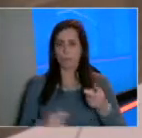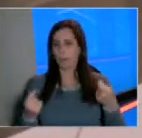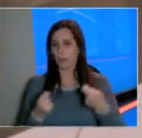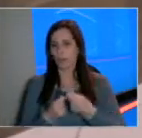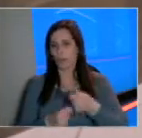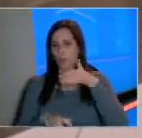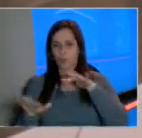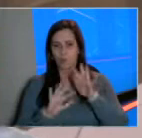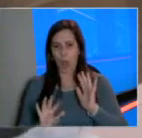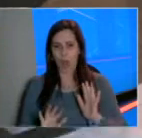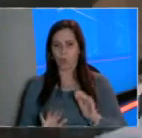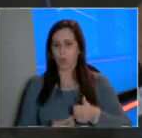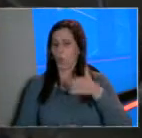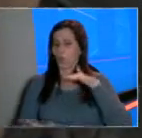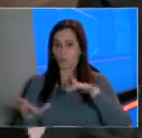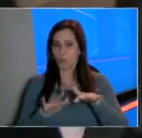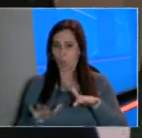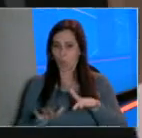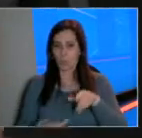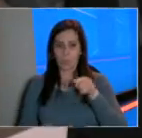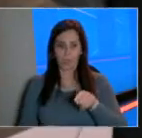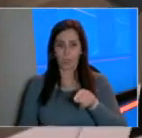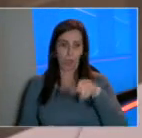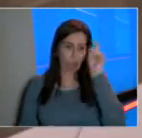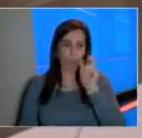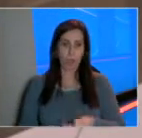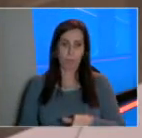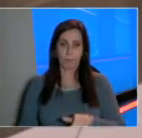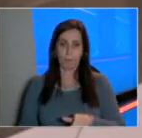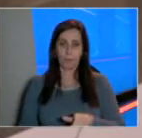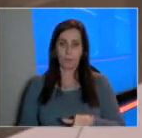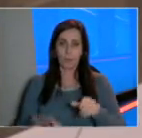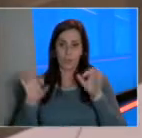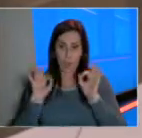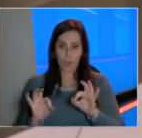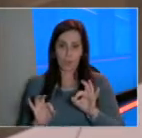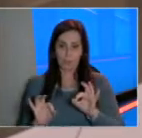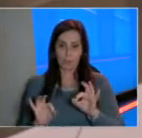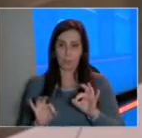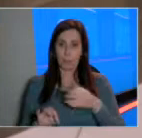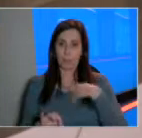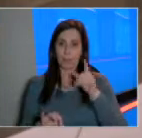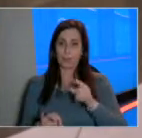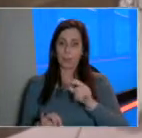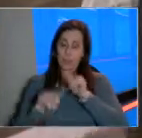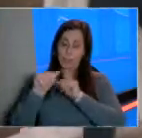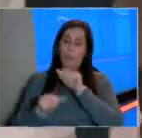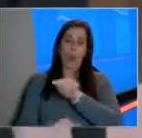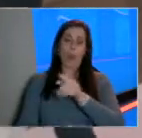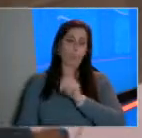של ראש ממשלה. ראש ממשלה זה הבן אדם שבעצם אני צריכה הכי לסמוך